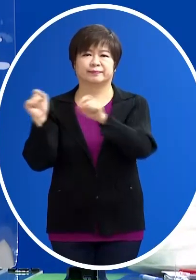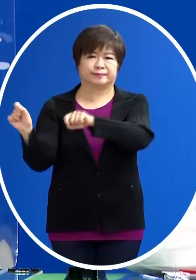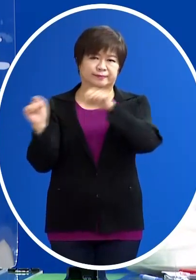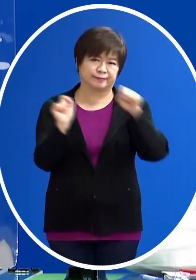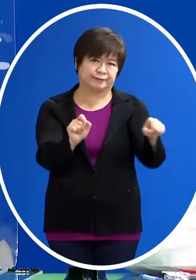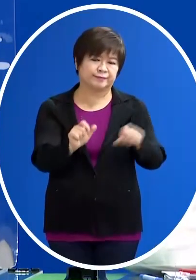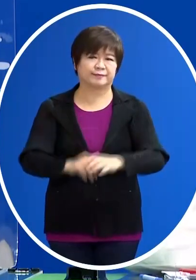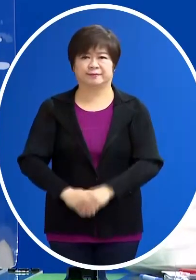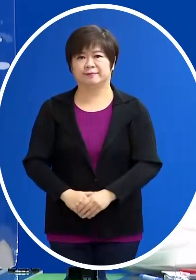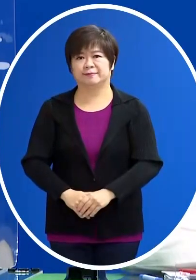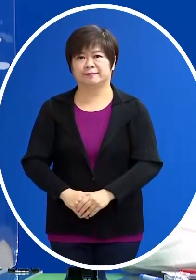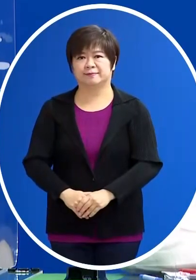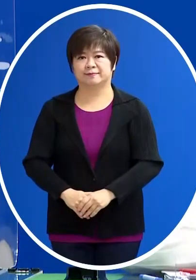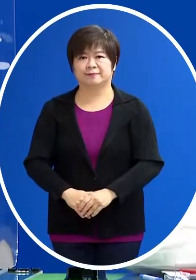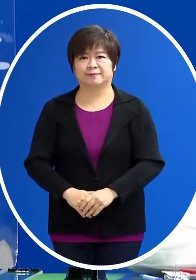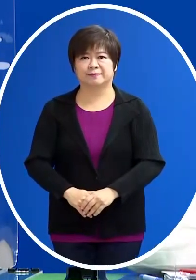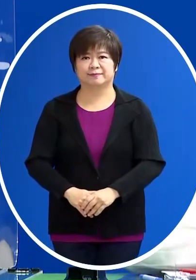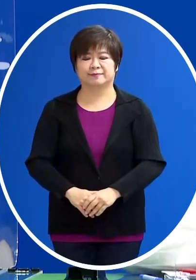哈、哦。